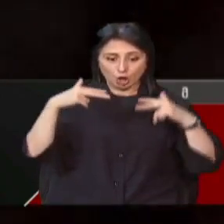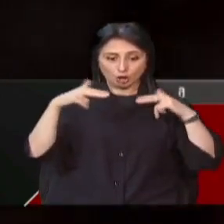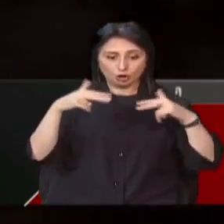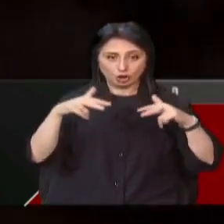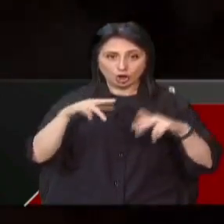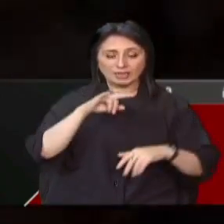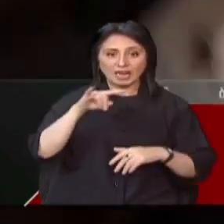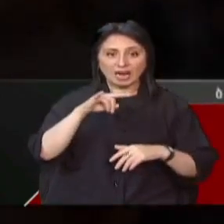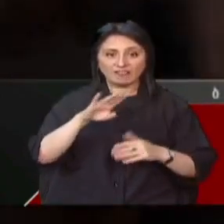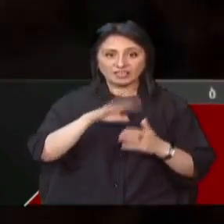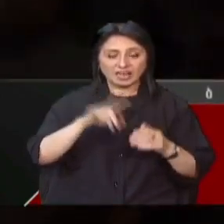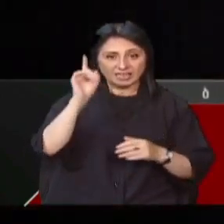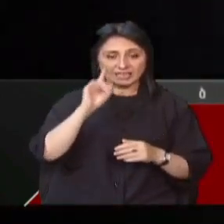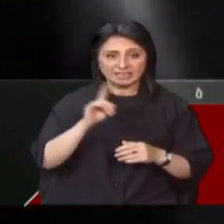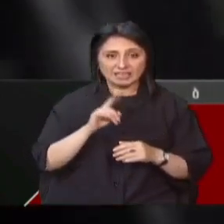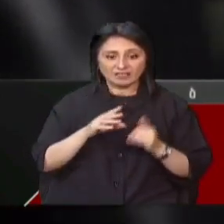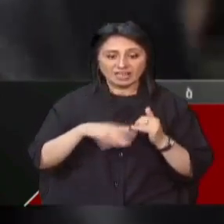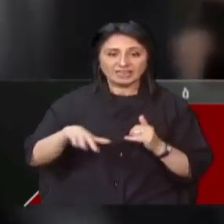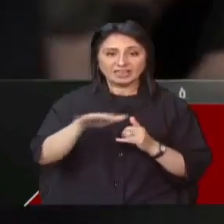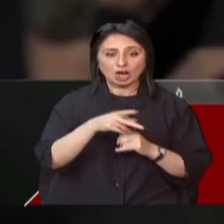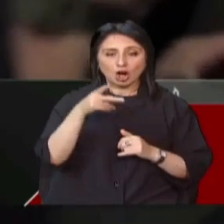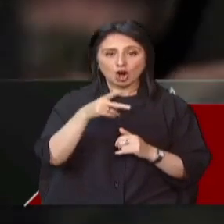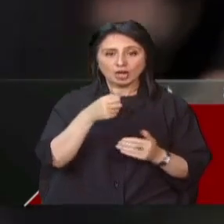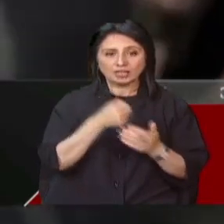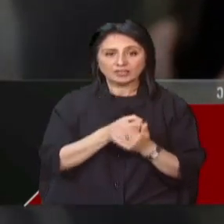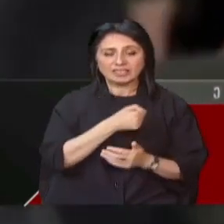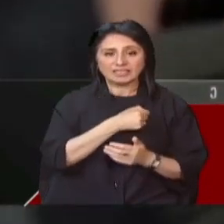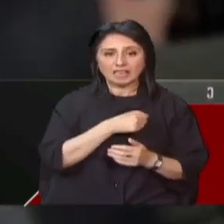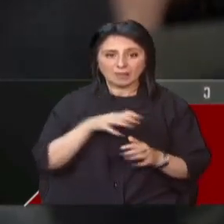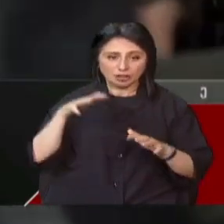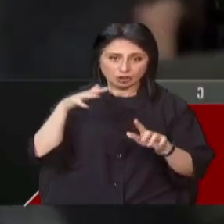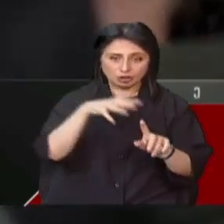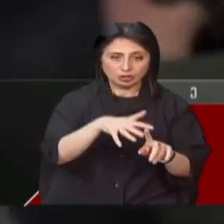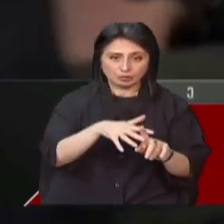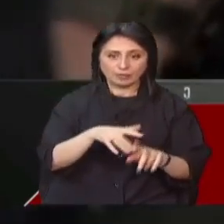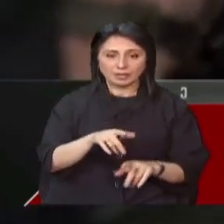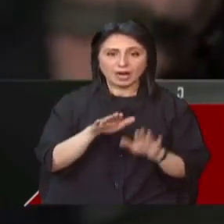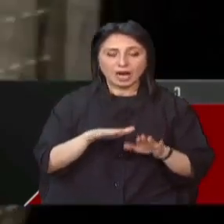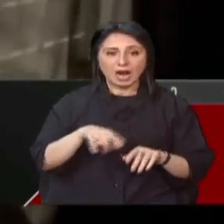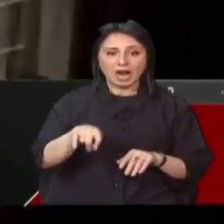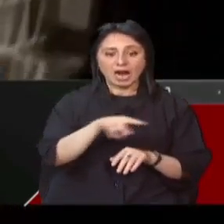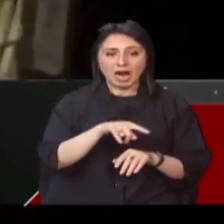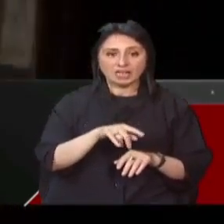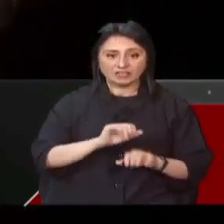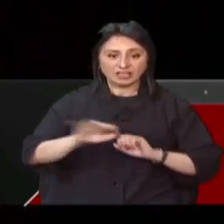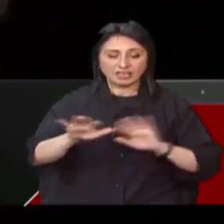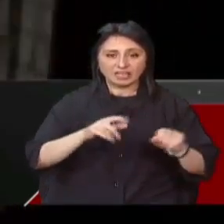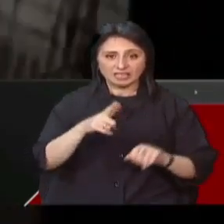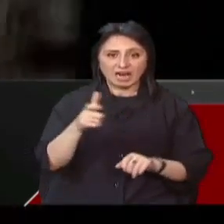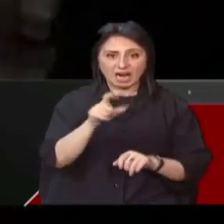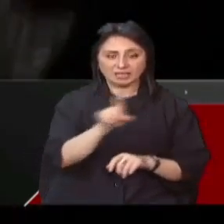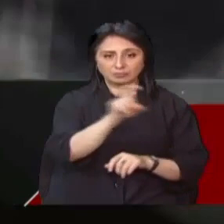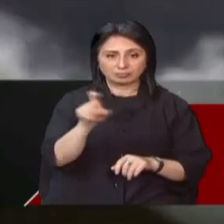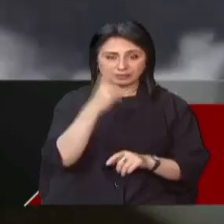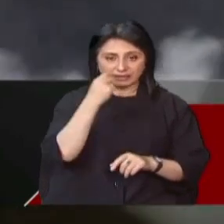da aviatsiis garda Israelma territoriaze 2000-amde samkhedro sheiqvana, romeltats adgilobrivebis dasashlevlat tsrelmsadeni